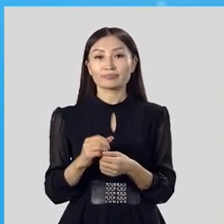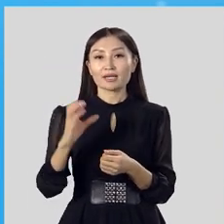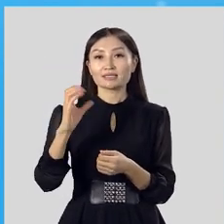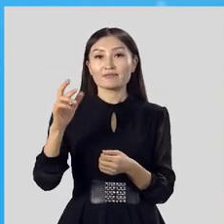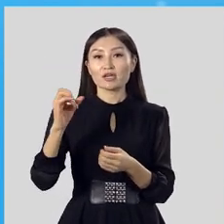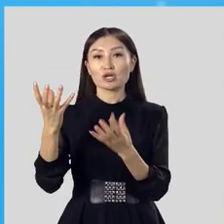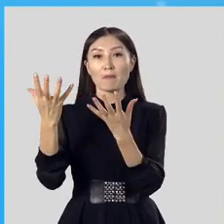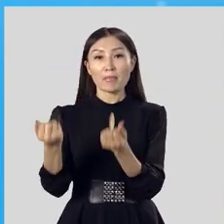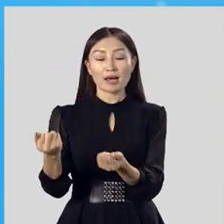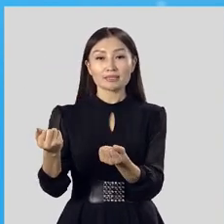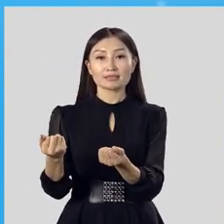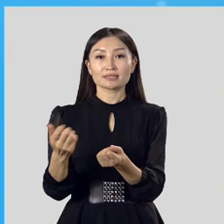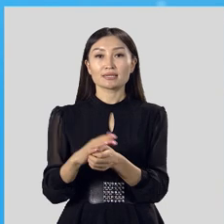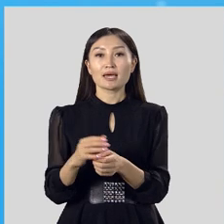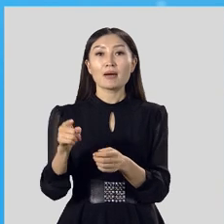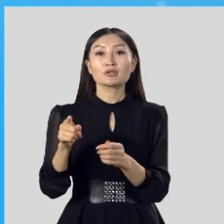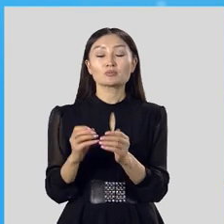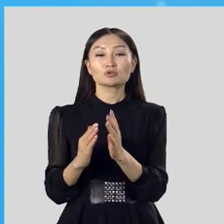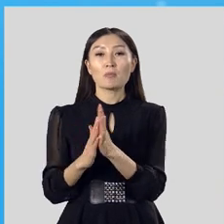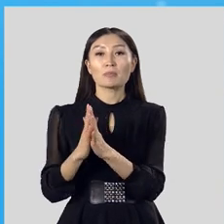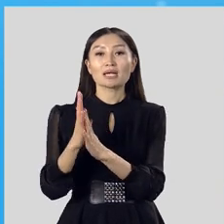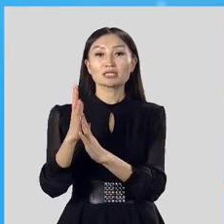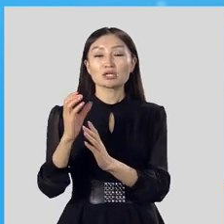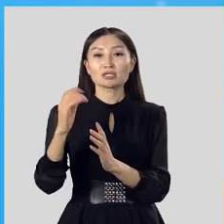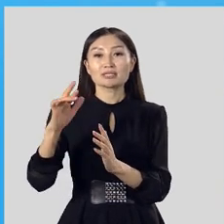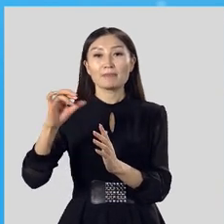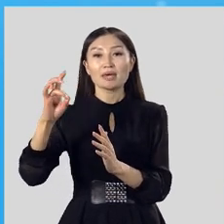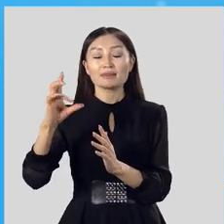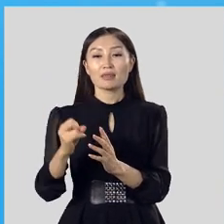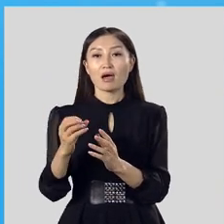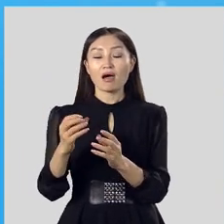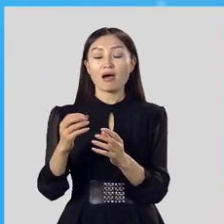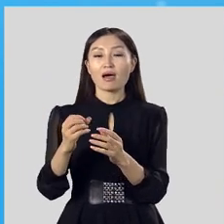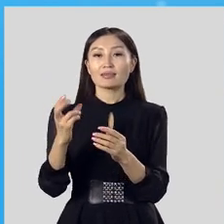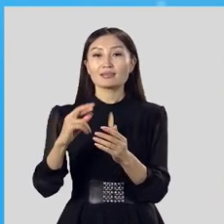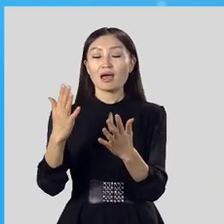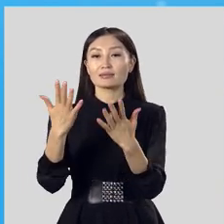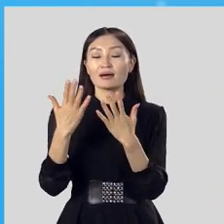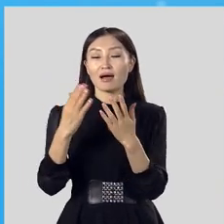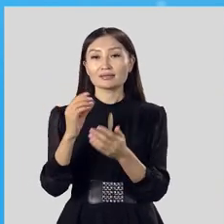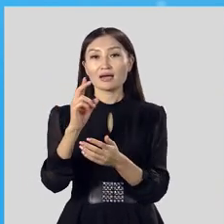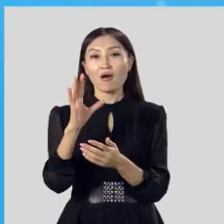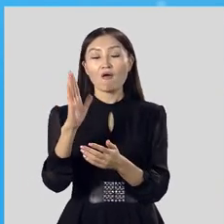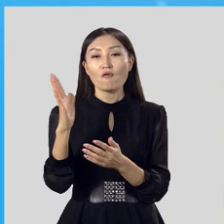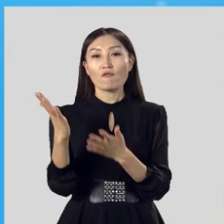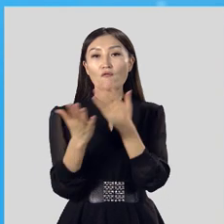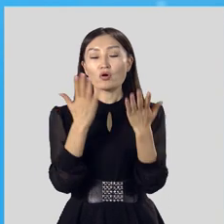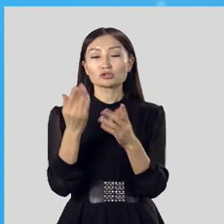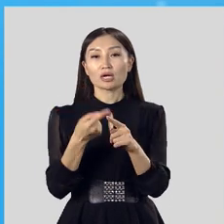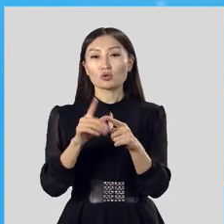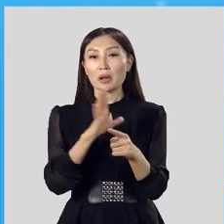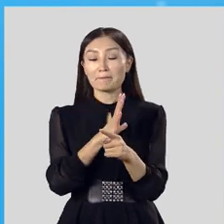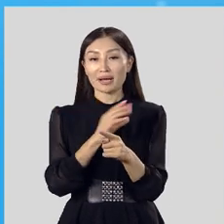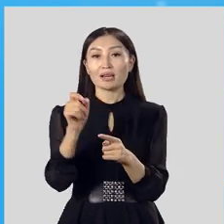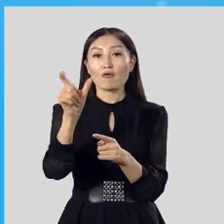Свеча погаснет, потому что прорастающие семена израсходовали для дыхания кислород из воздуха, который был в